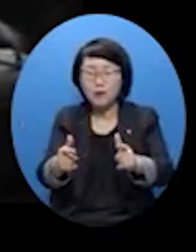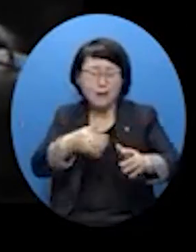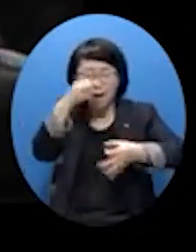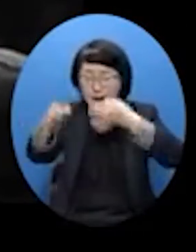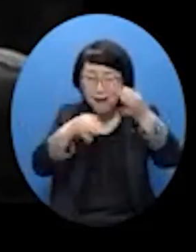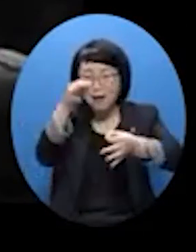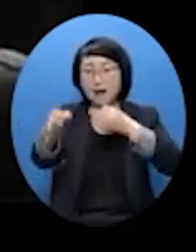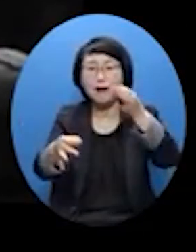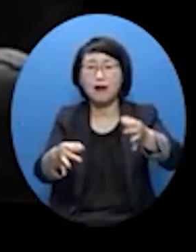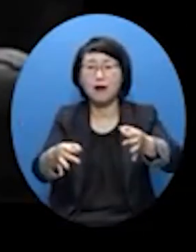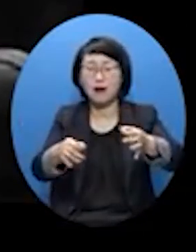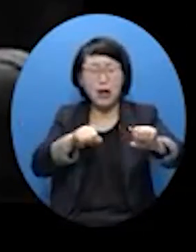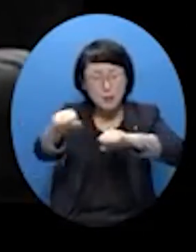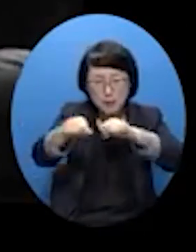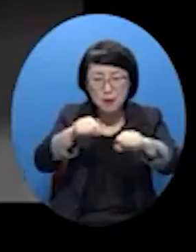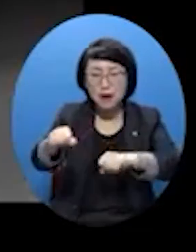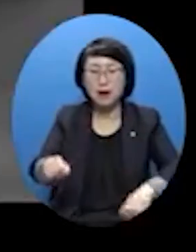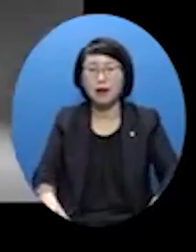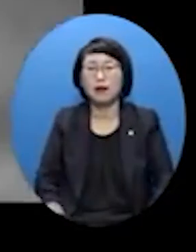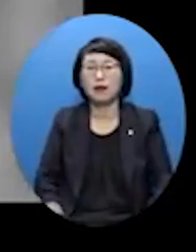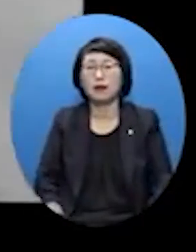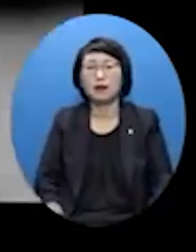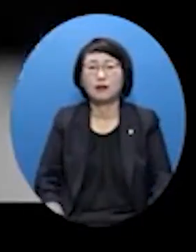비명을 지르고 발로 걷어차고